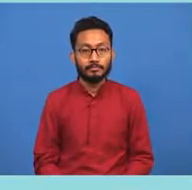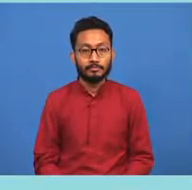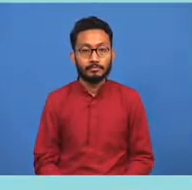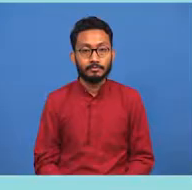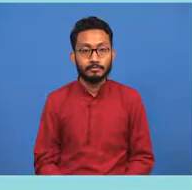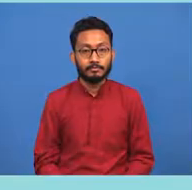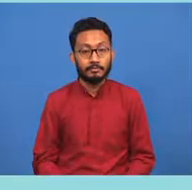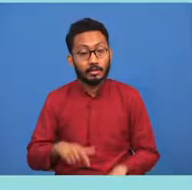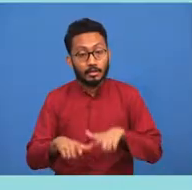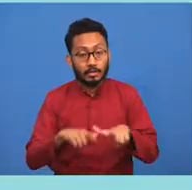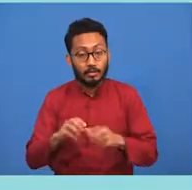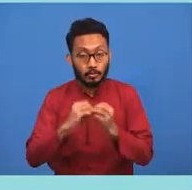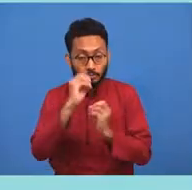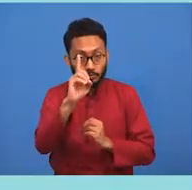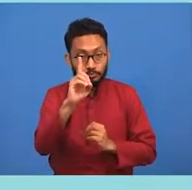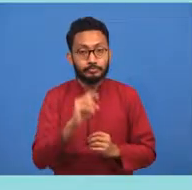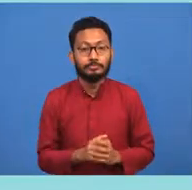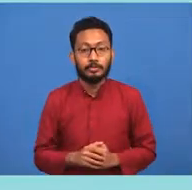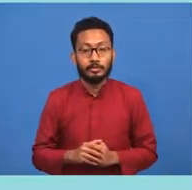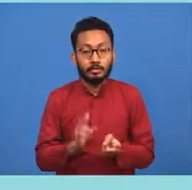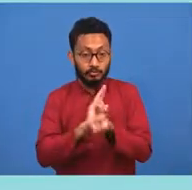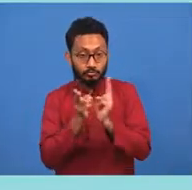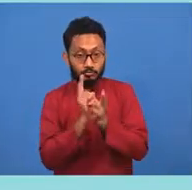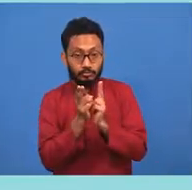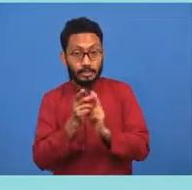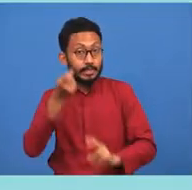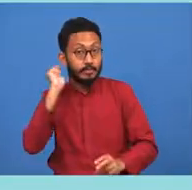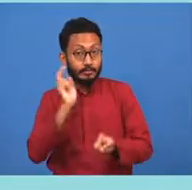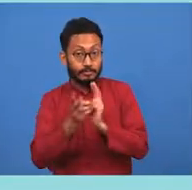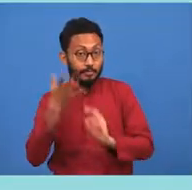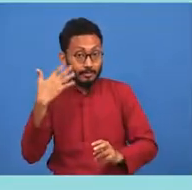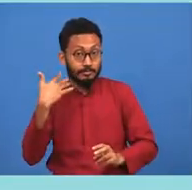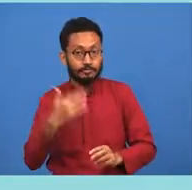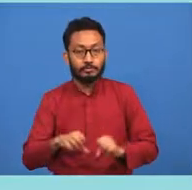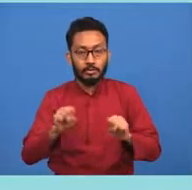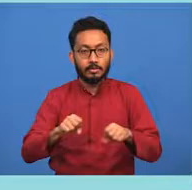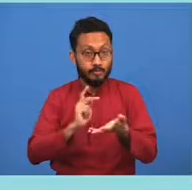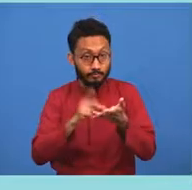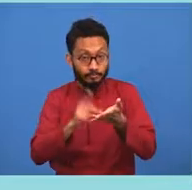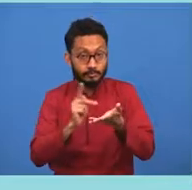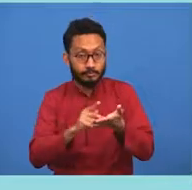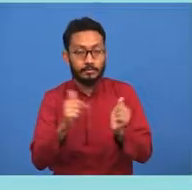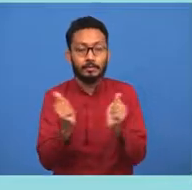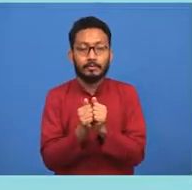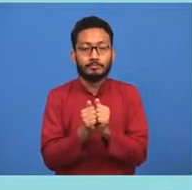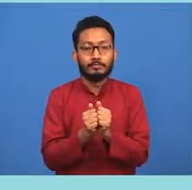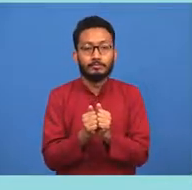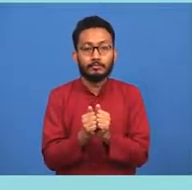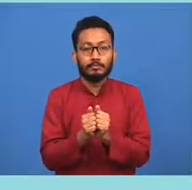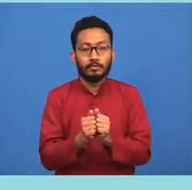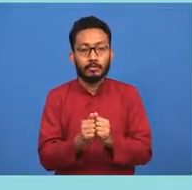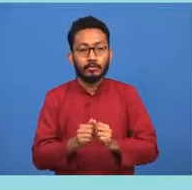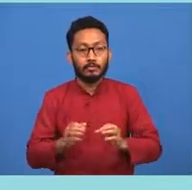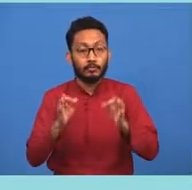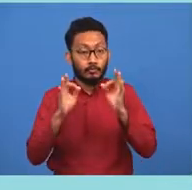Langkah 1. Perubahan tenaga haba boleh dihitung dengan menggunakan formula MC theta,